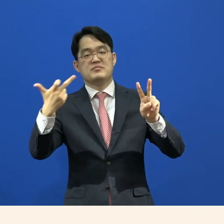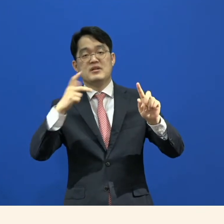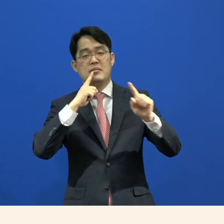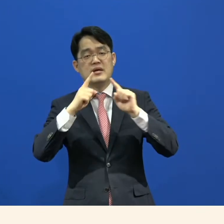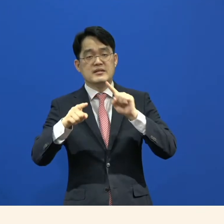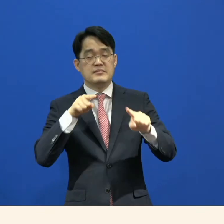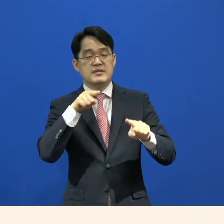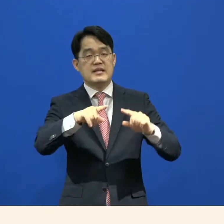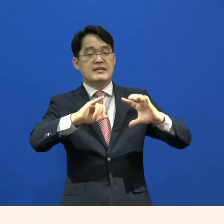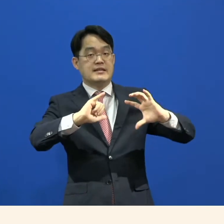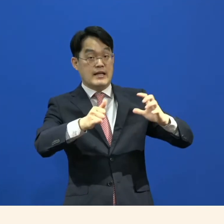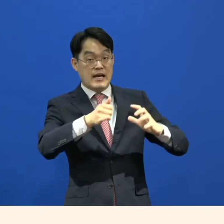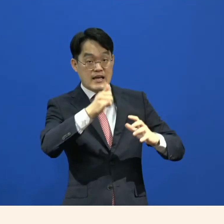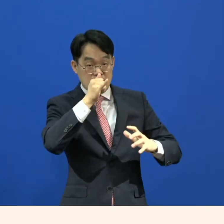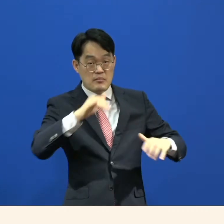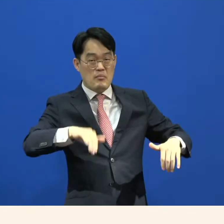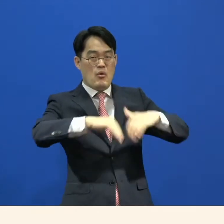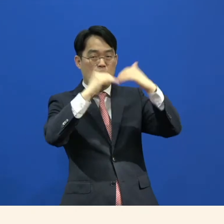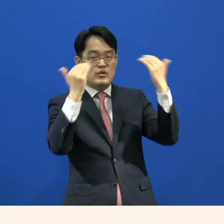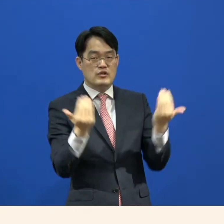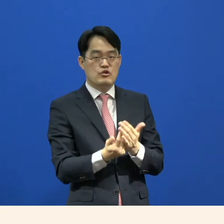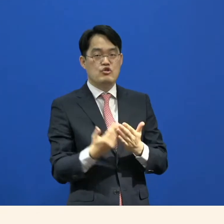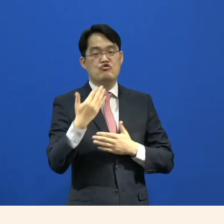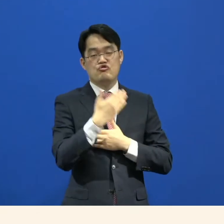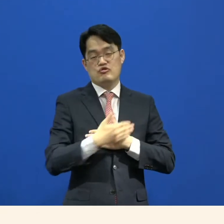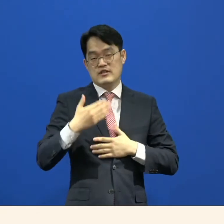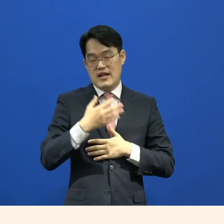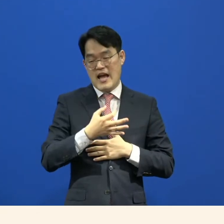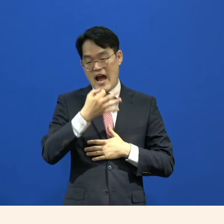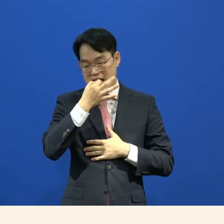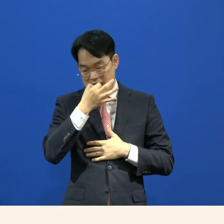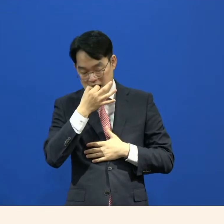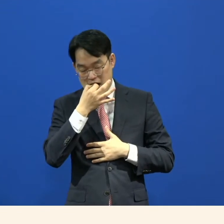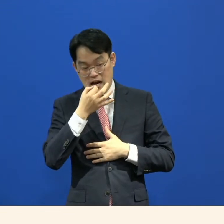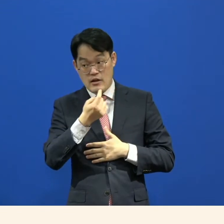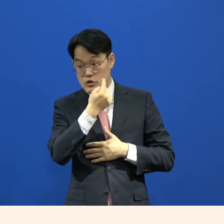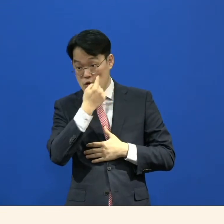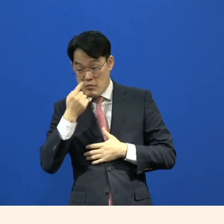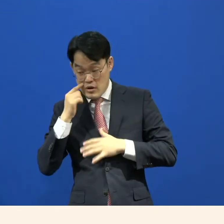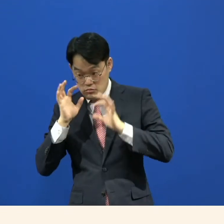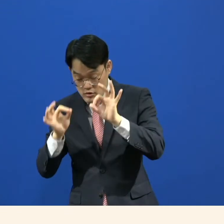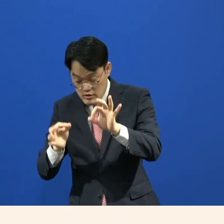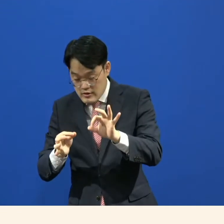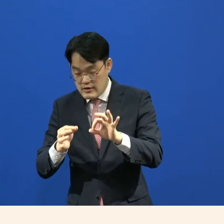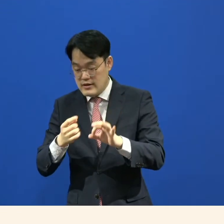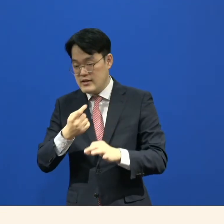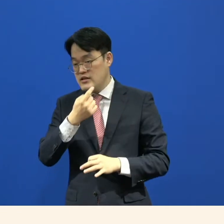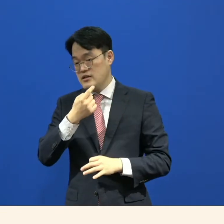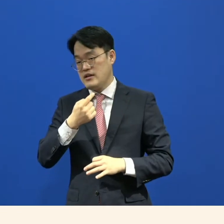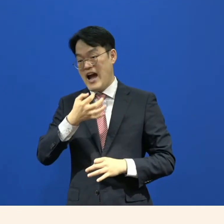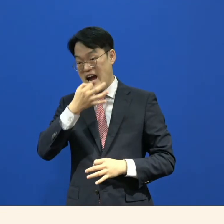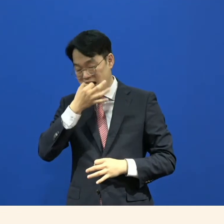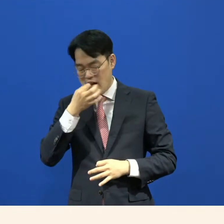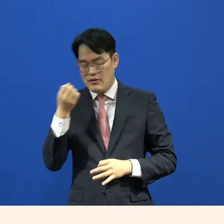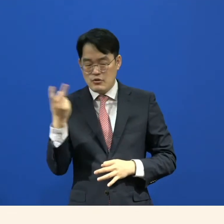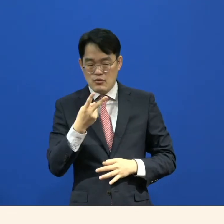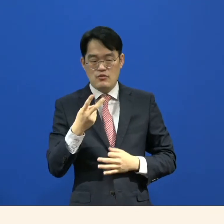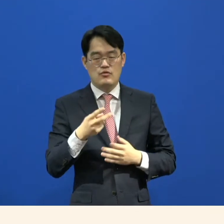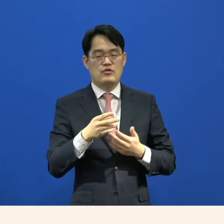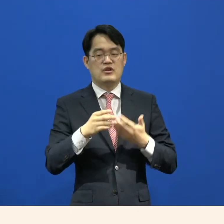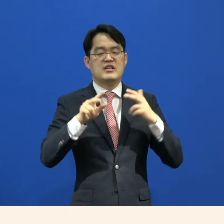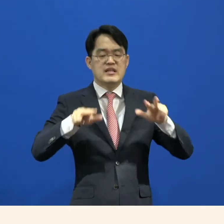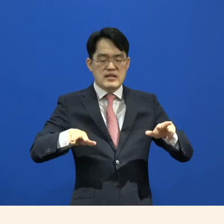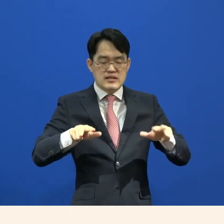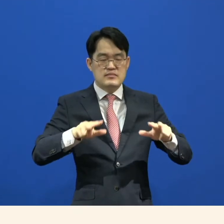정욕과 안목의 정욕과 이생의 자랑이니 다 아버지께로부터 온 것이 아니요 세상으로부터 온 것이라.